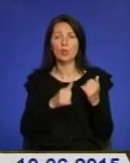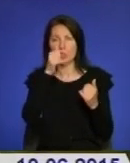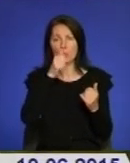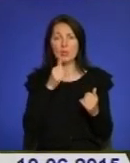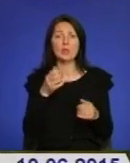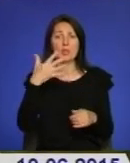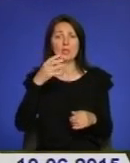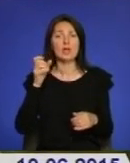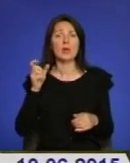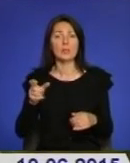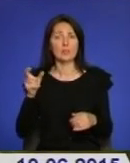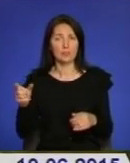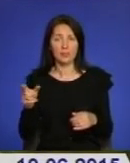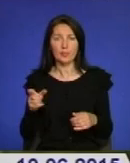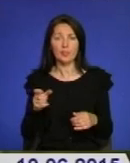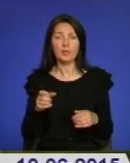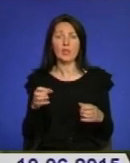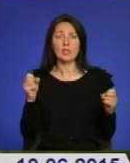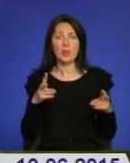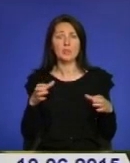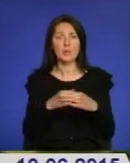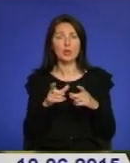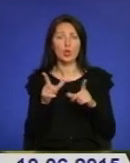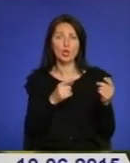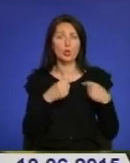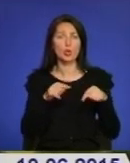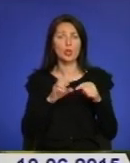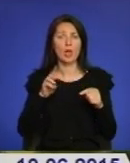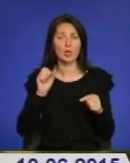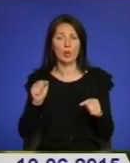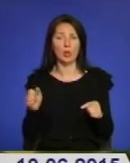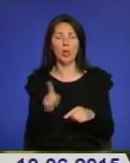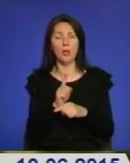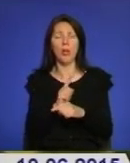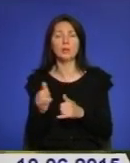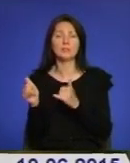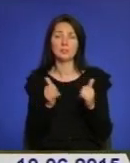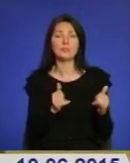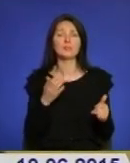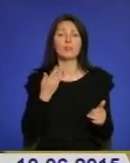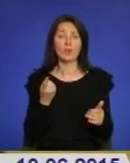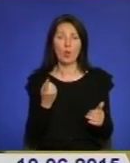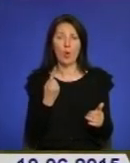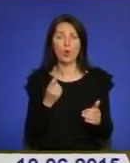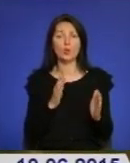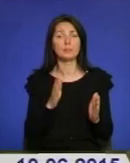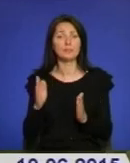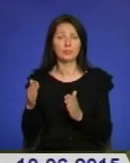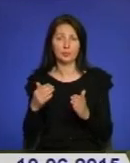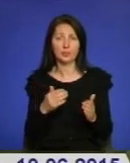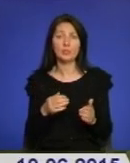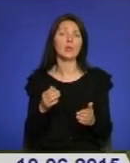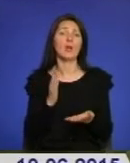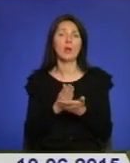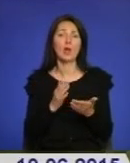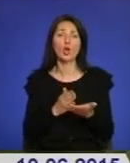свою батьківщину. Посвідчення учасника бойових дій отримали спецпризначенці, які вже по декілька разів побували на Сході. З серпня минулого